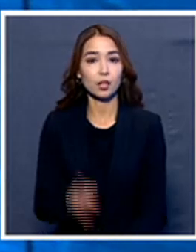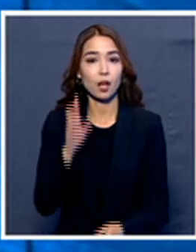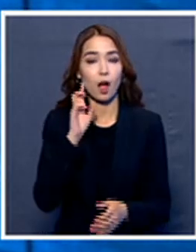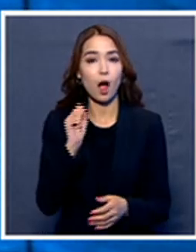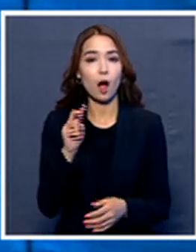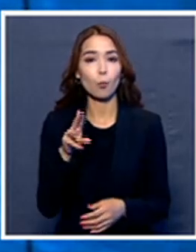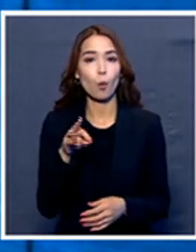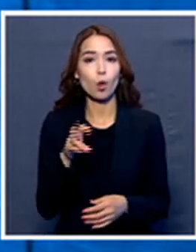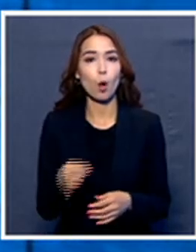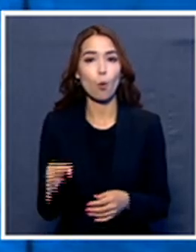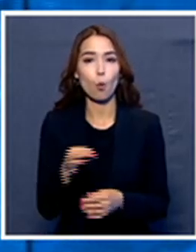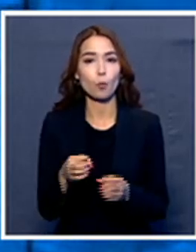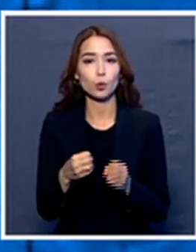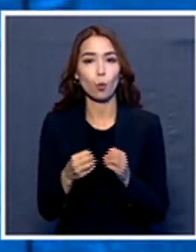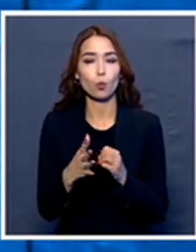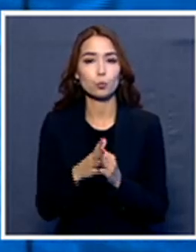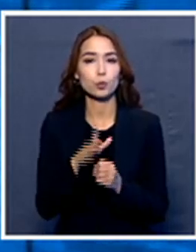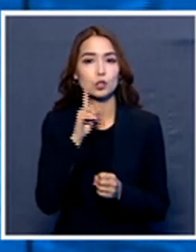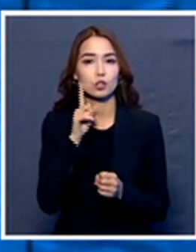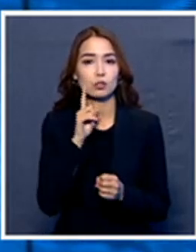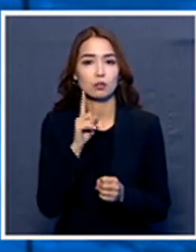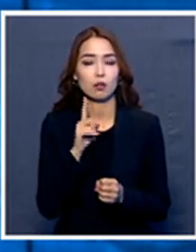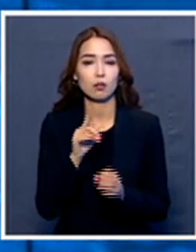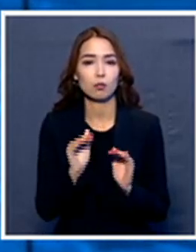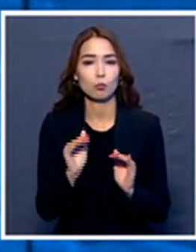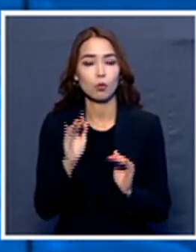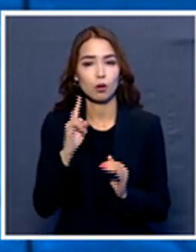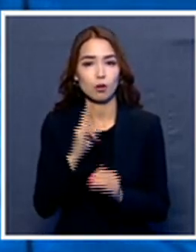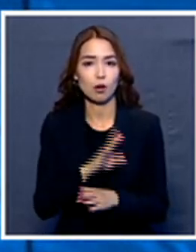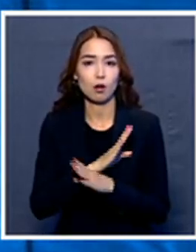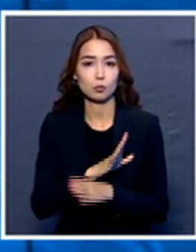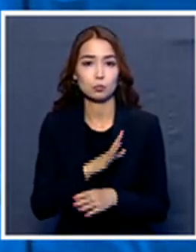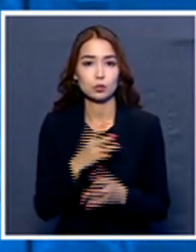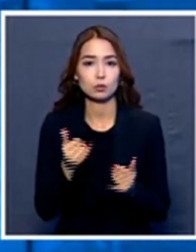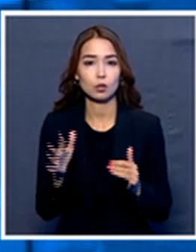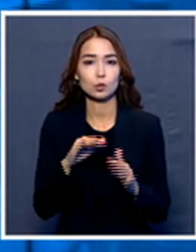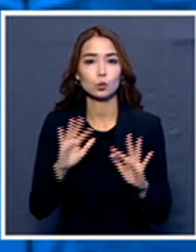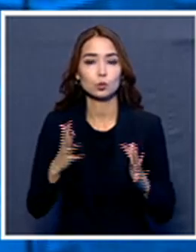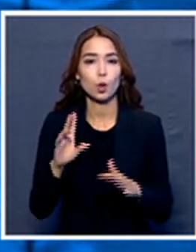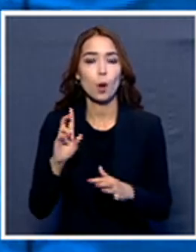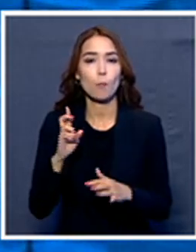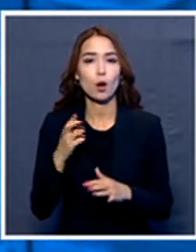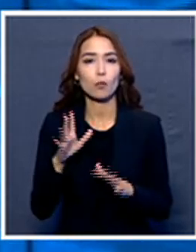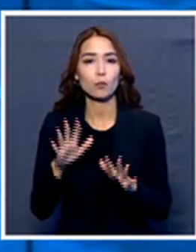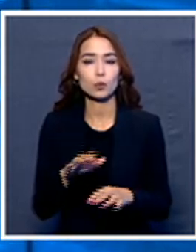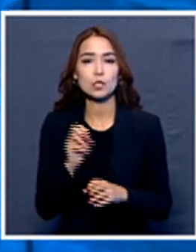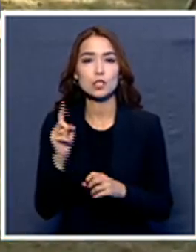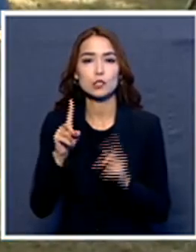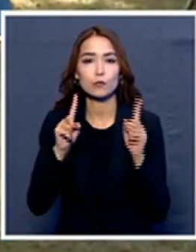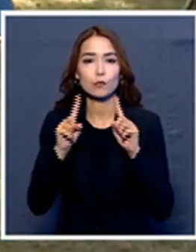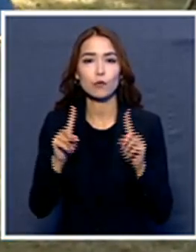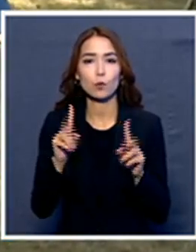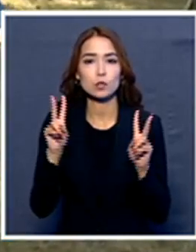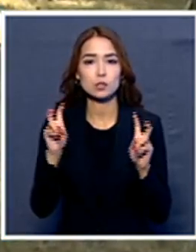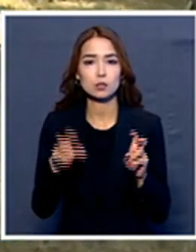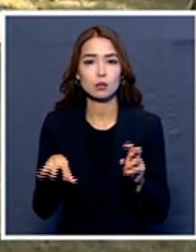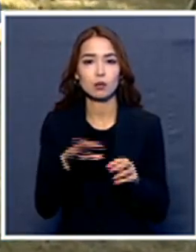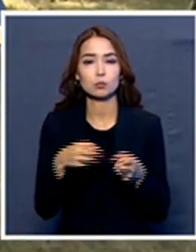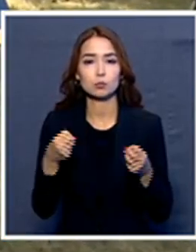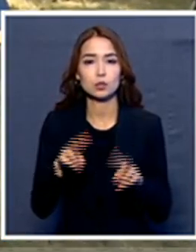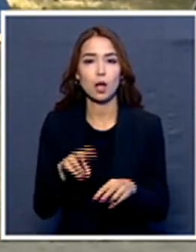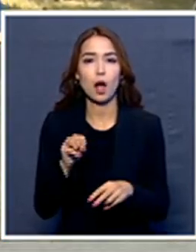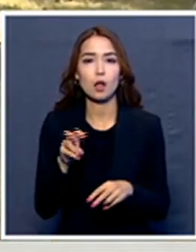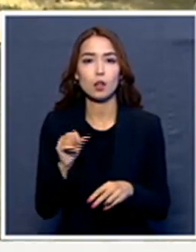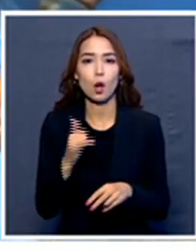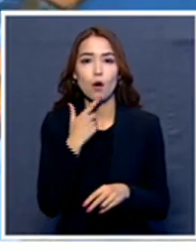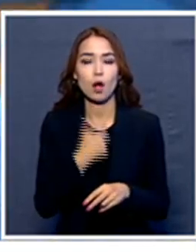Ақмола облысында 15 жасар оқушы көз жұмды. Оқиға Бурабайдағы Звездный сауықтыру орталығында болған. Ол жерде алау әскери спорттық жарыс